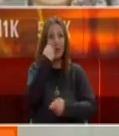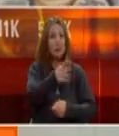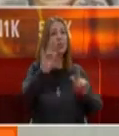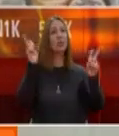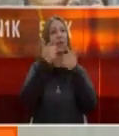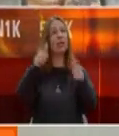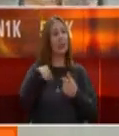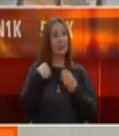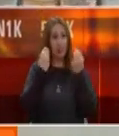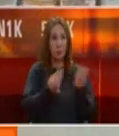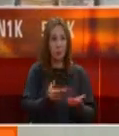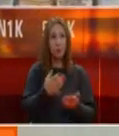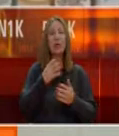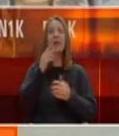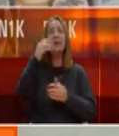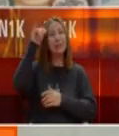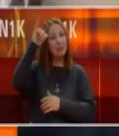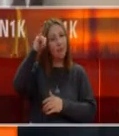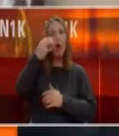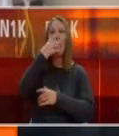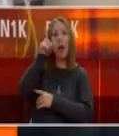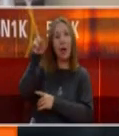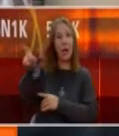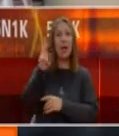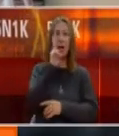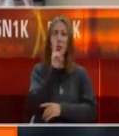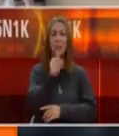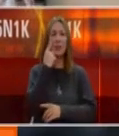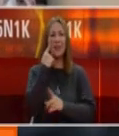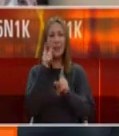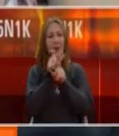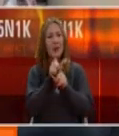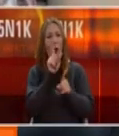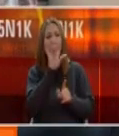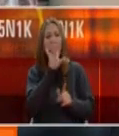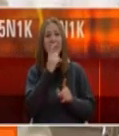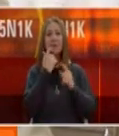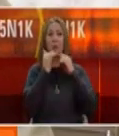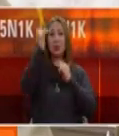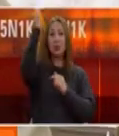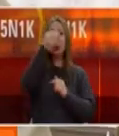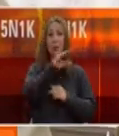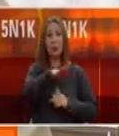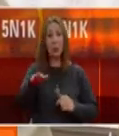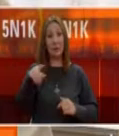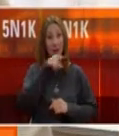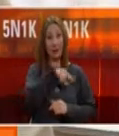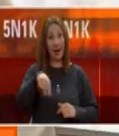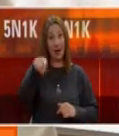şenliklerine başladık. Isparta ve Ankara'da yaptık. 2 günlük devlet korumasına kalan 15 yaş üstü çocuklarımıza